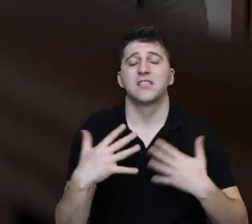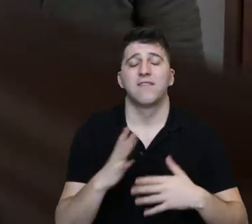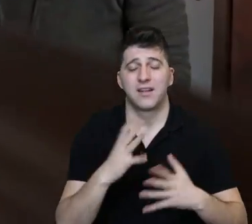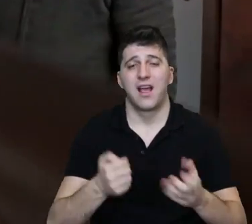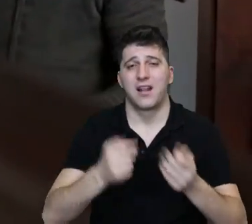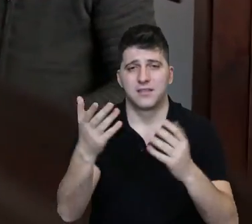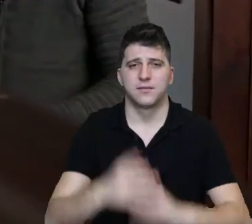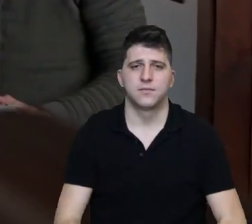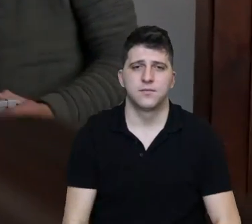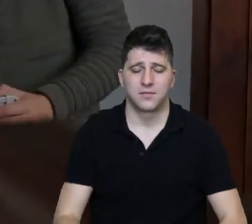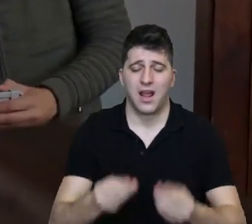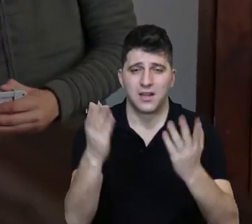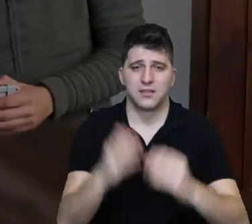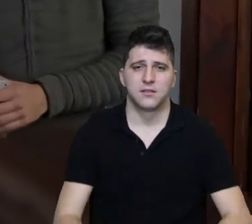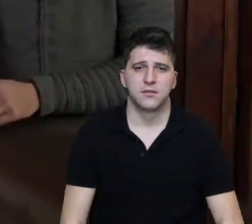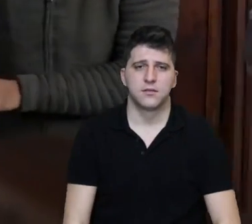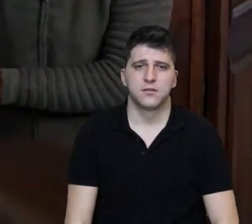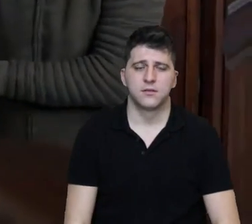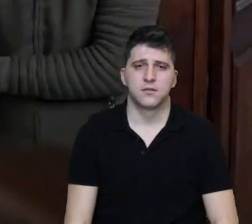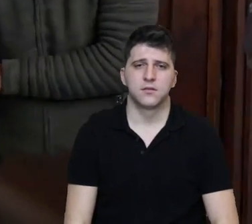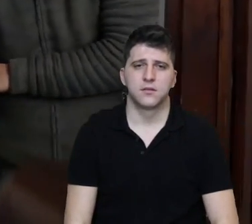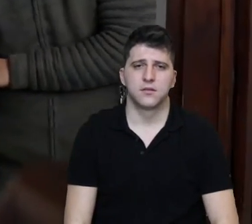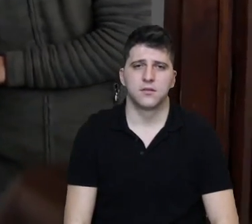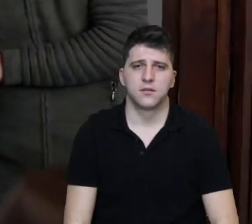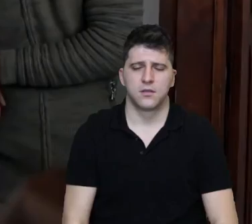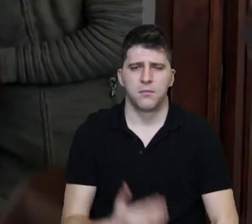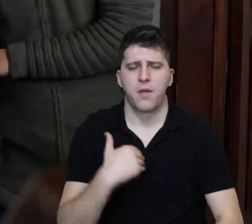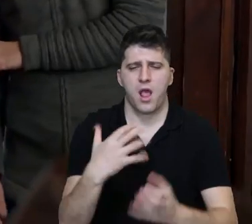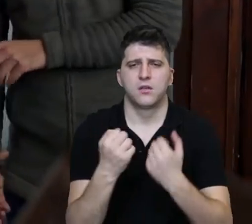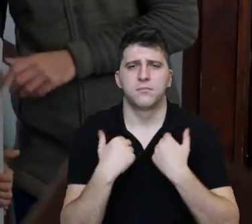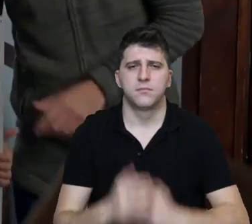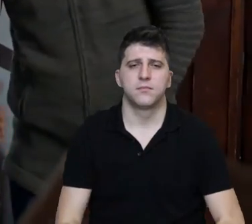şunu. Al şunu. Gel. Tahtayı kaldırıyorlar. Ben alırım.